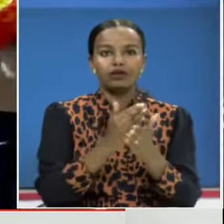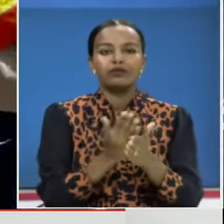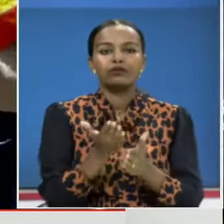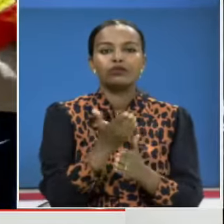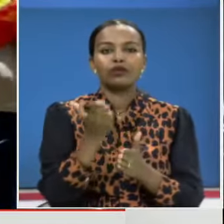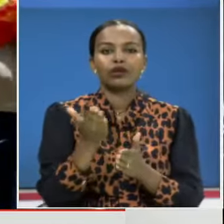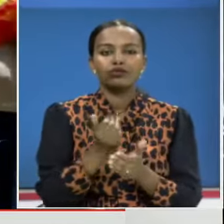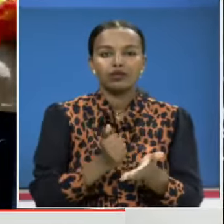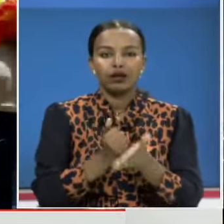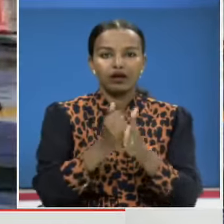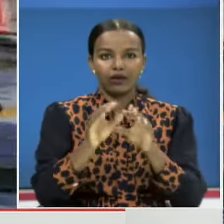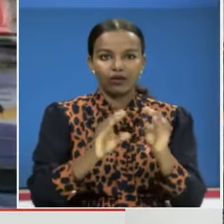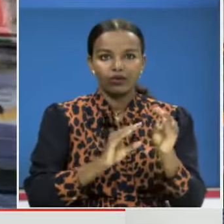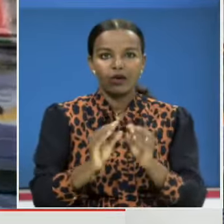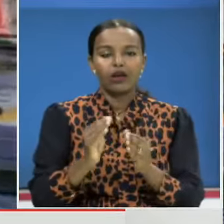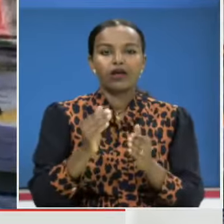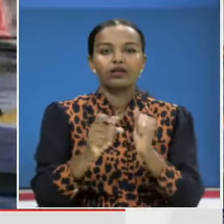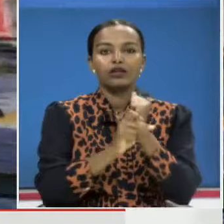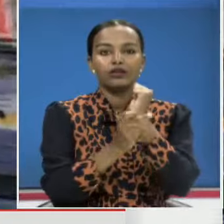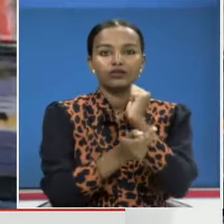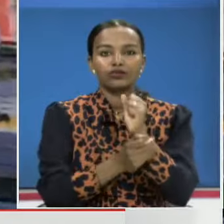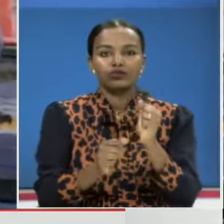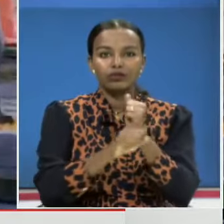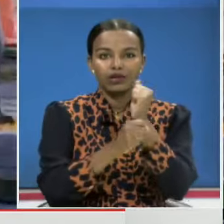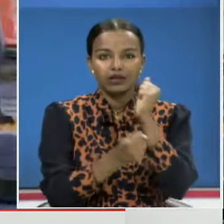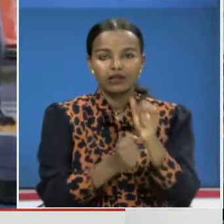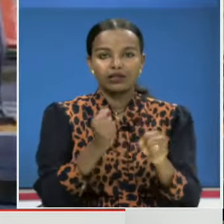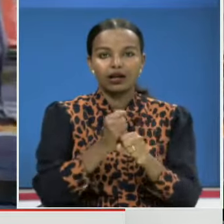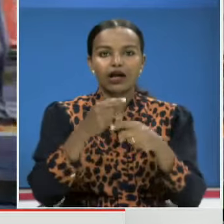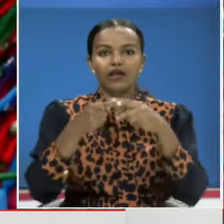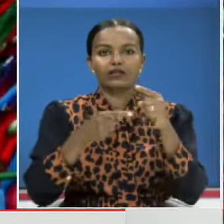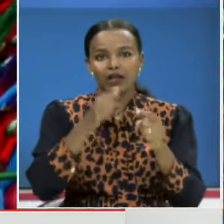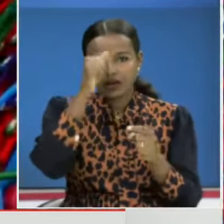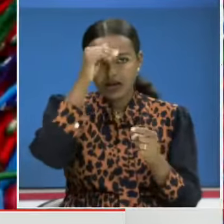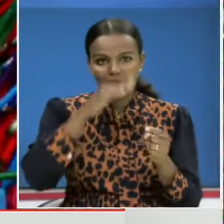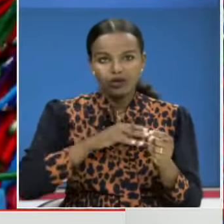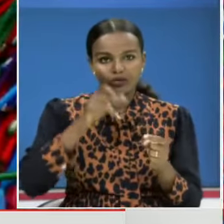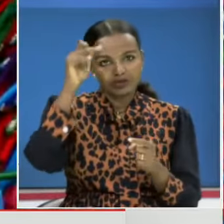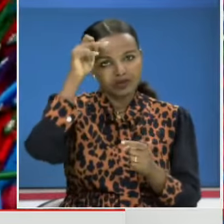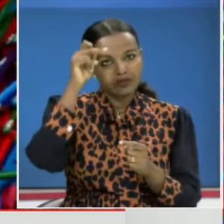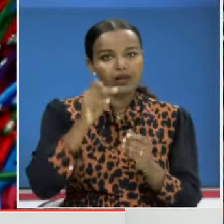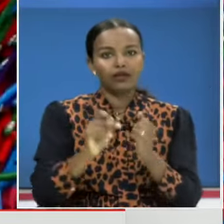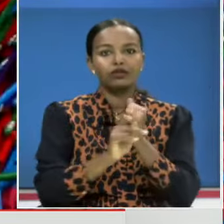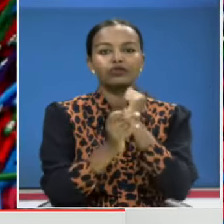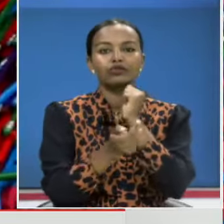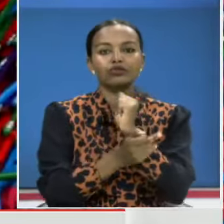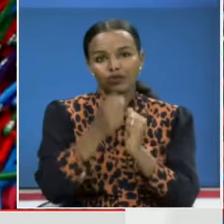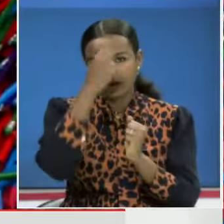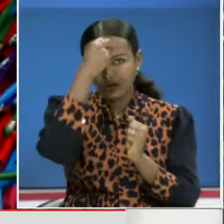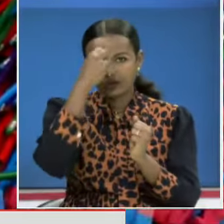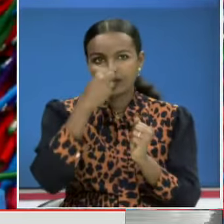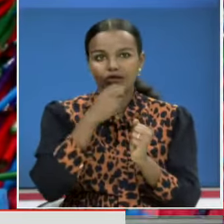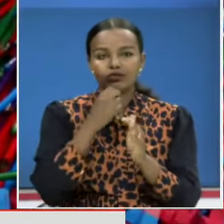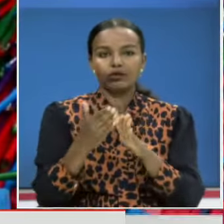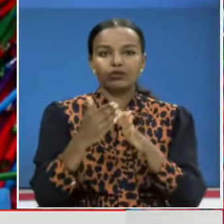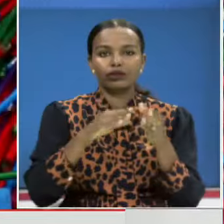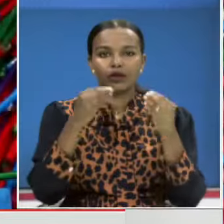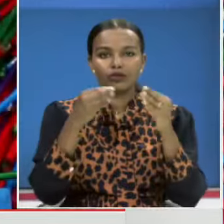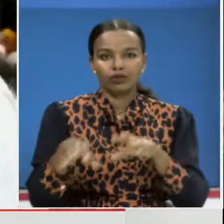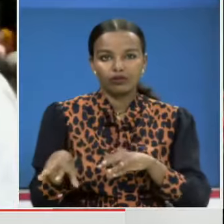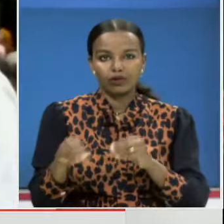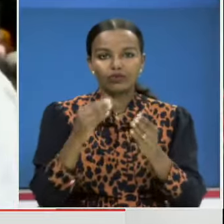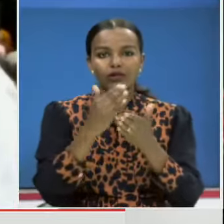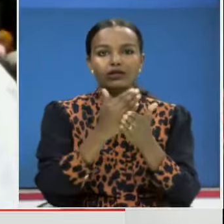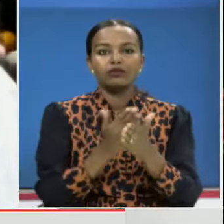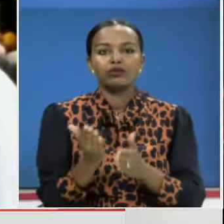ቁሳቁስ ድጋፍ አድርጓል። የድርጅቱ መስራችና ስራ አስኪያጅ አቶ ጀማል አብዱ ድርጅቱ ወላጆቻቸውን በሞት ያጡ ተማሪዎች